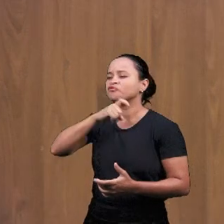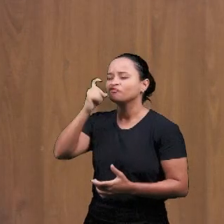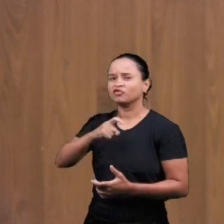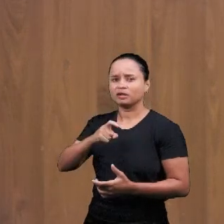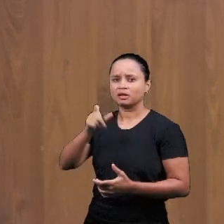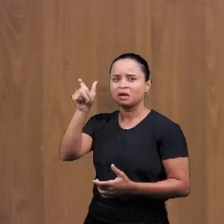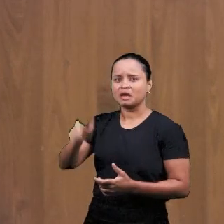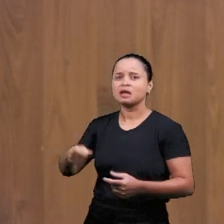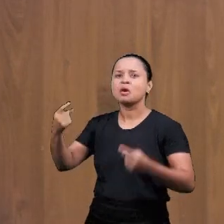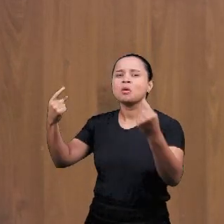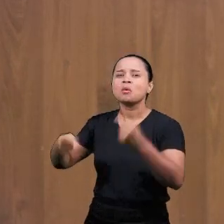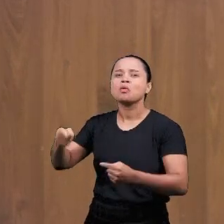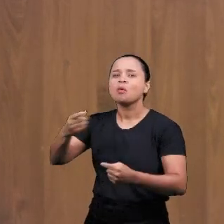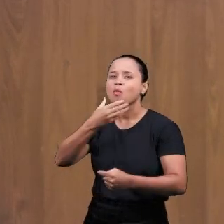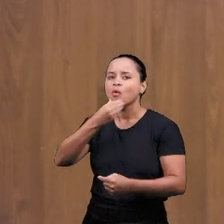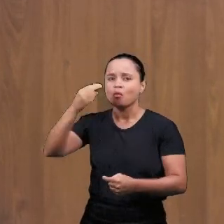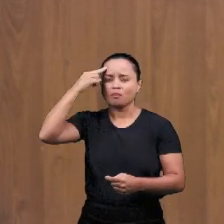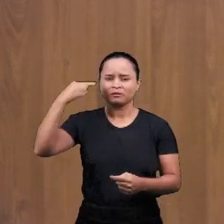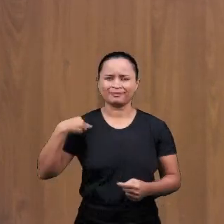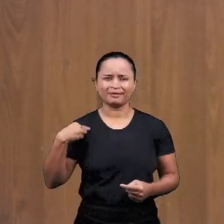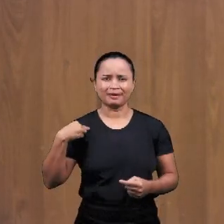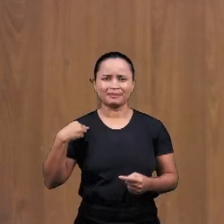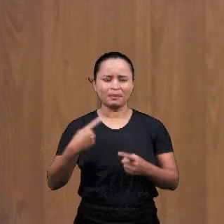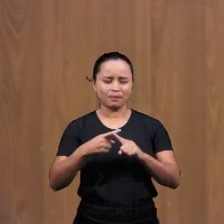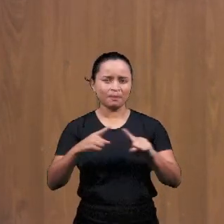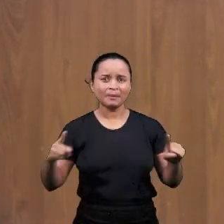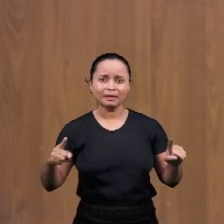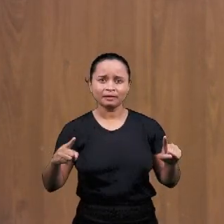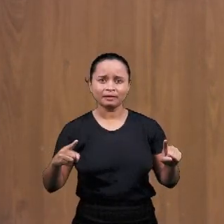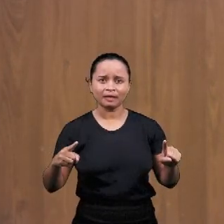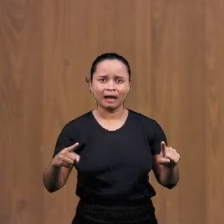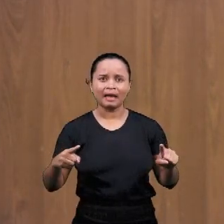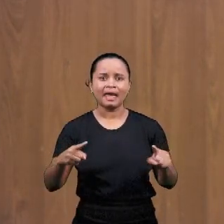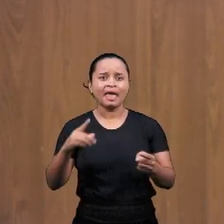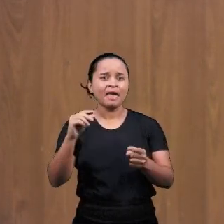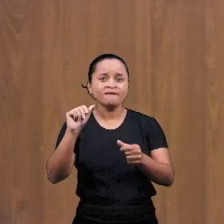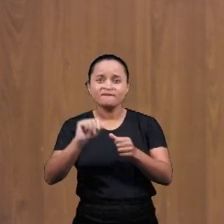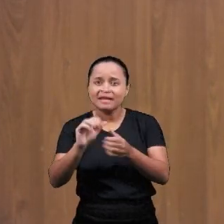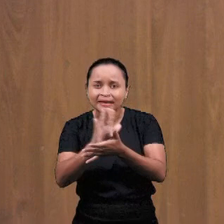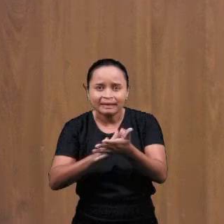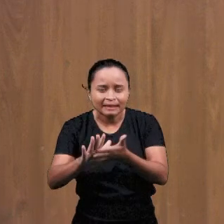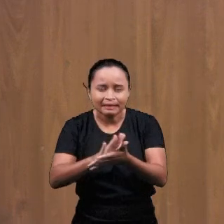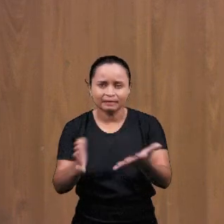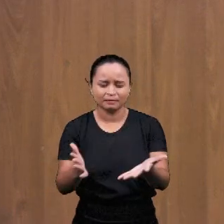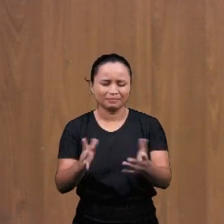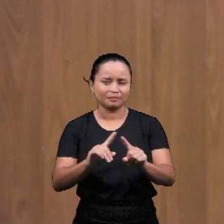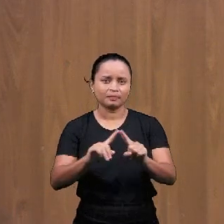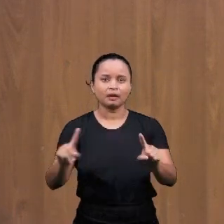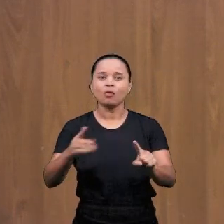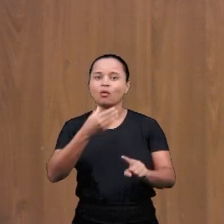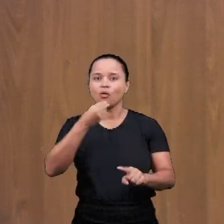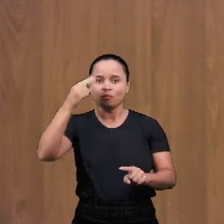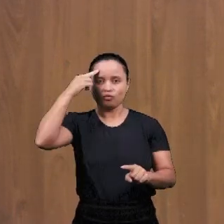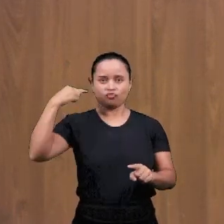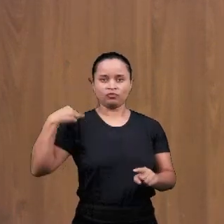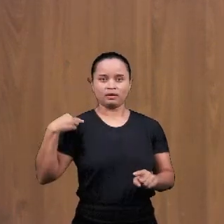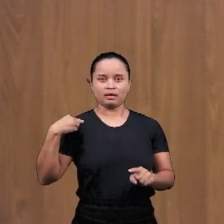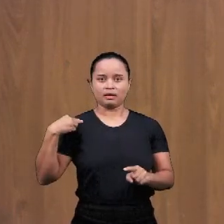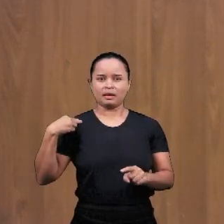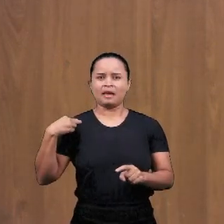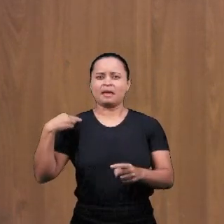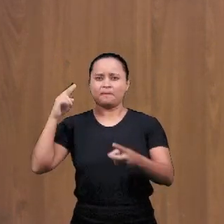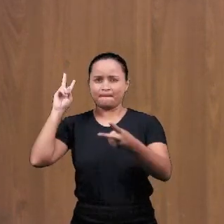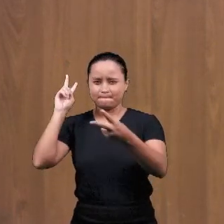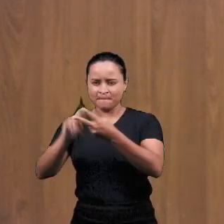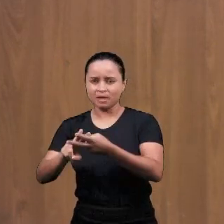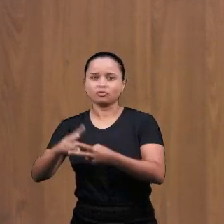à cause de quelque chose qu'il n'avait pas fait. Mais même en prison, Joseph, il est resté fidèle à Dieu. La Bible nous dit